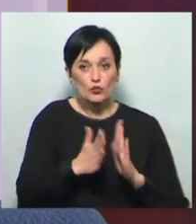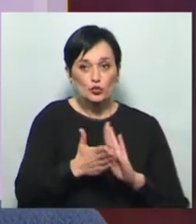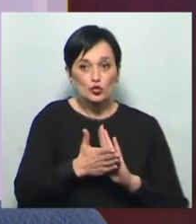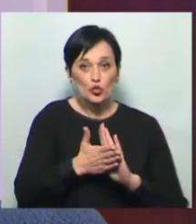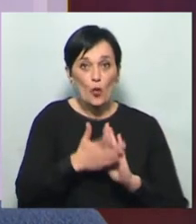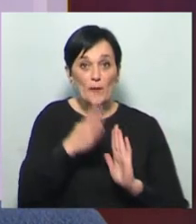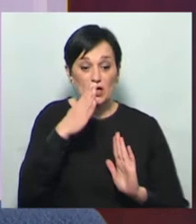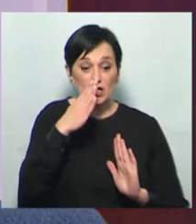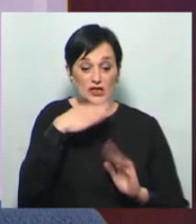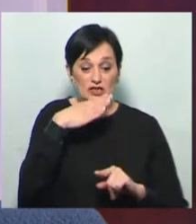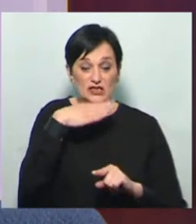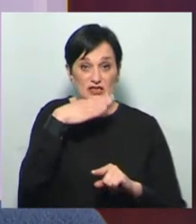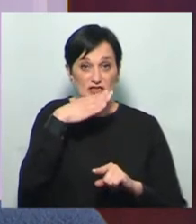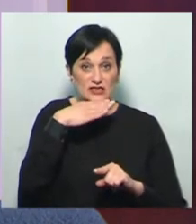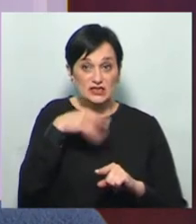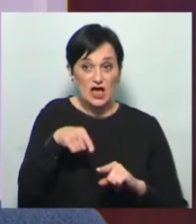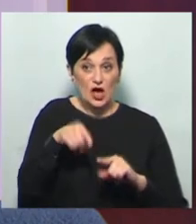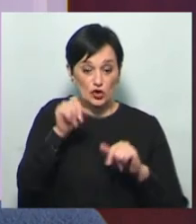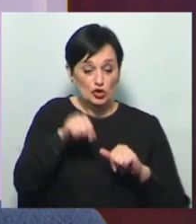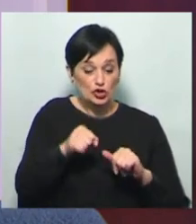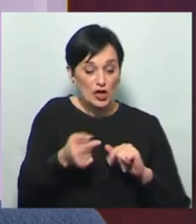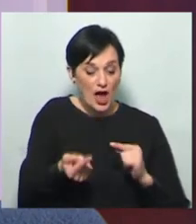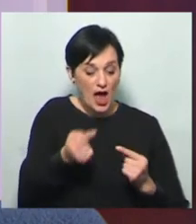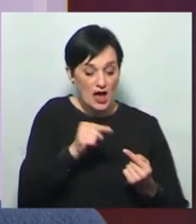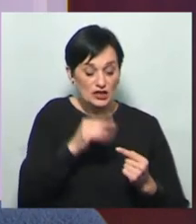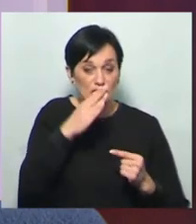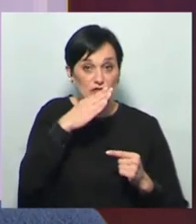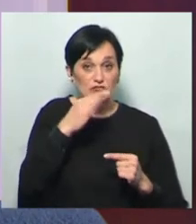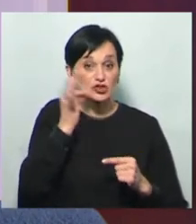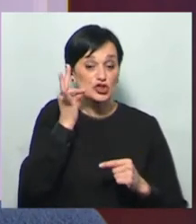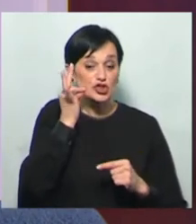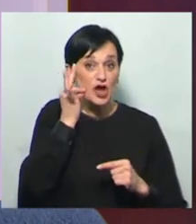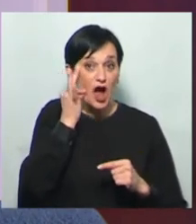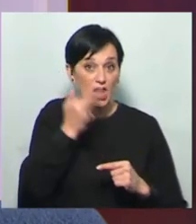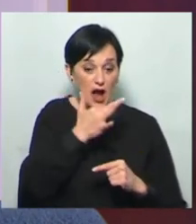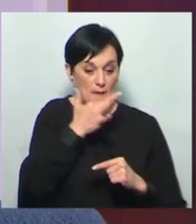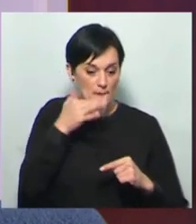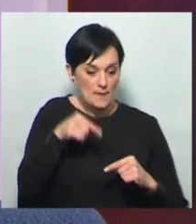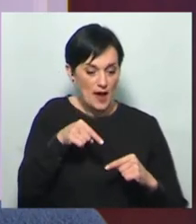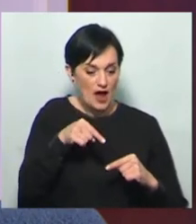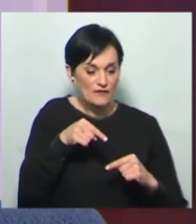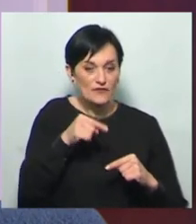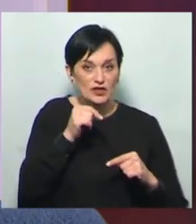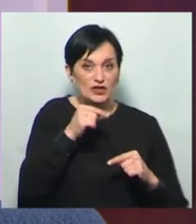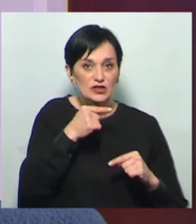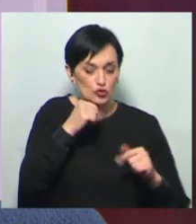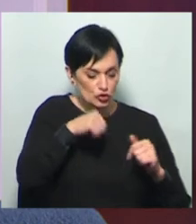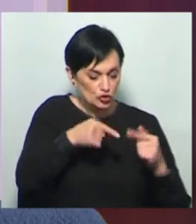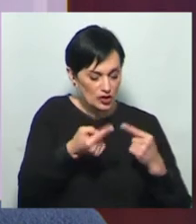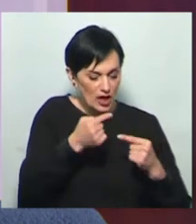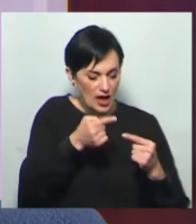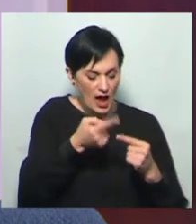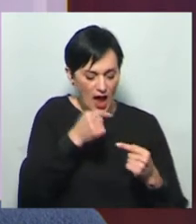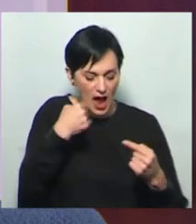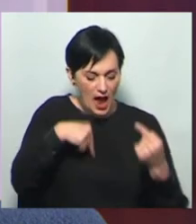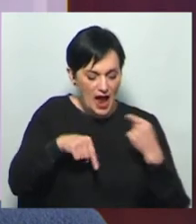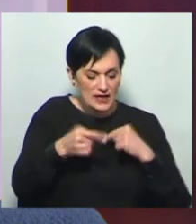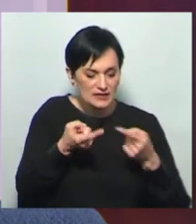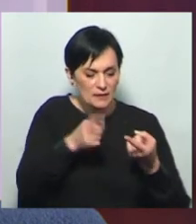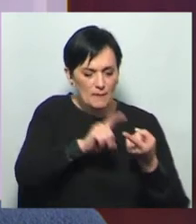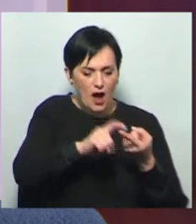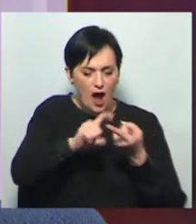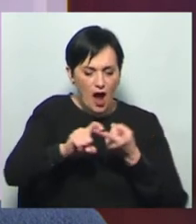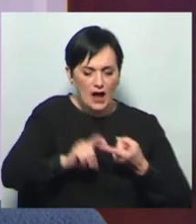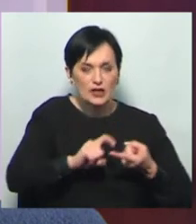რაოდენობის შაქარს შეუძლია ცილები გადააკეროს ერთმანეთზე. აი ეს უნარი ადვილად შეთვისებადი ნახშირწყლების შეიძლება